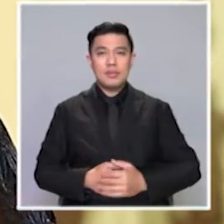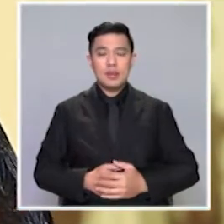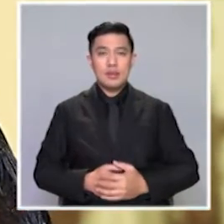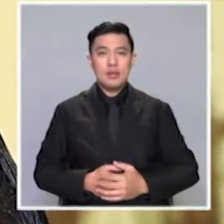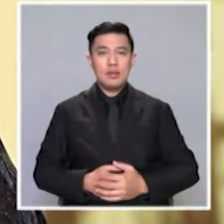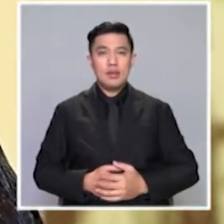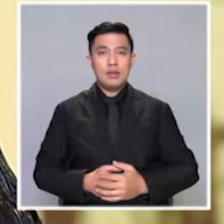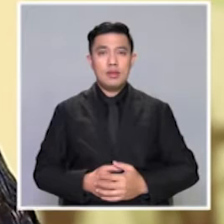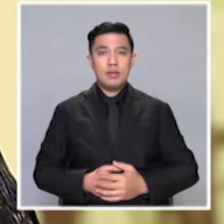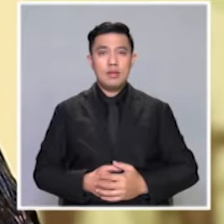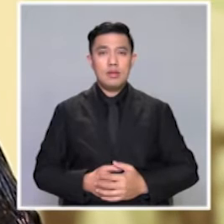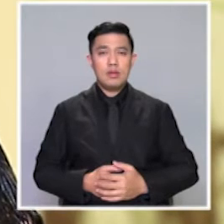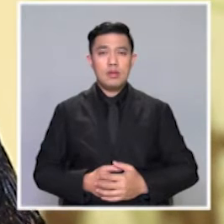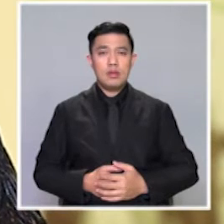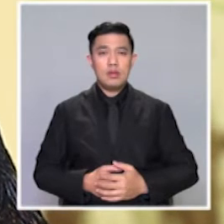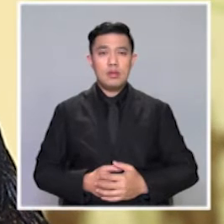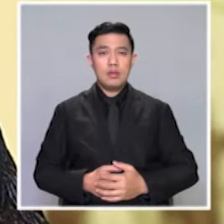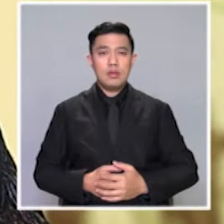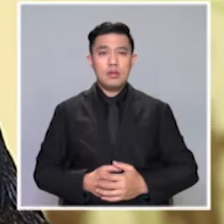อ้ยแล้วกันเน